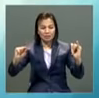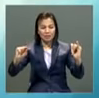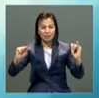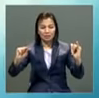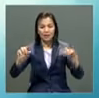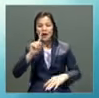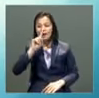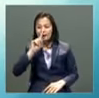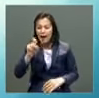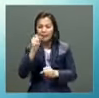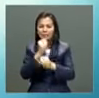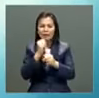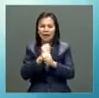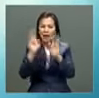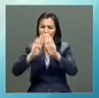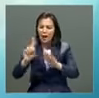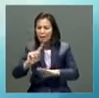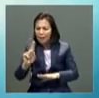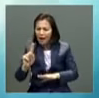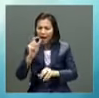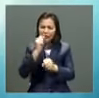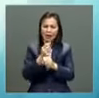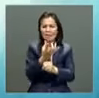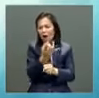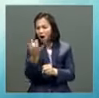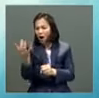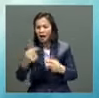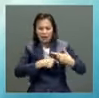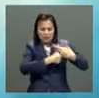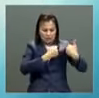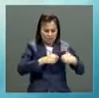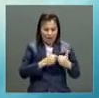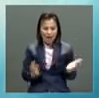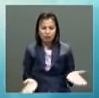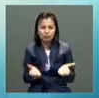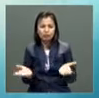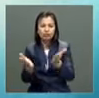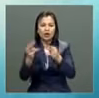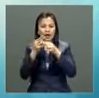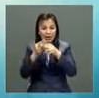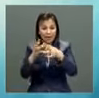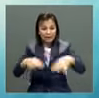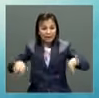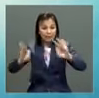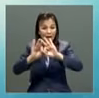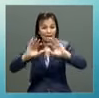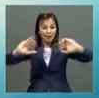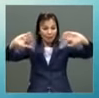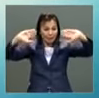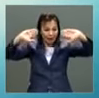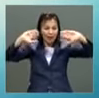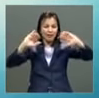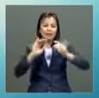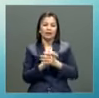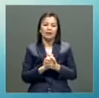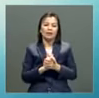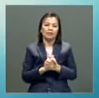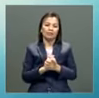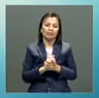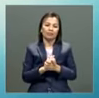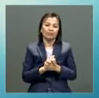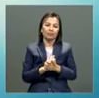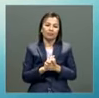ถามการปฏิบัติงานของทางบุคลากรแล้วก็ให้กำลังใจนะครับแล้วก็เน้นย้ำว่ารัฐบาลนะครับแล้วก็